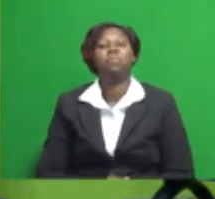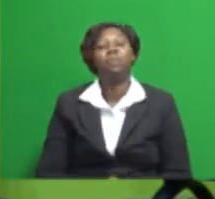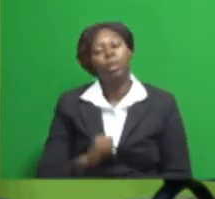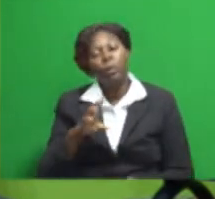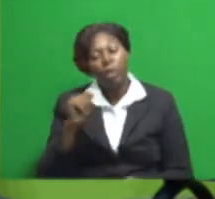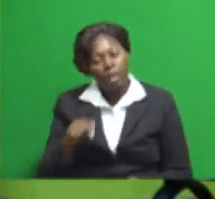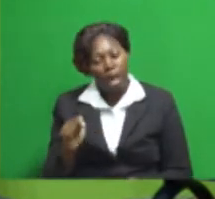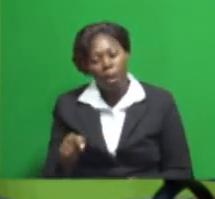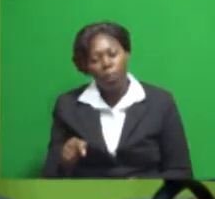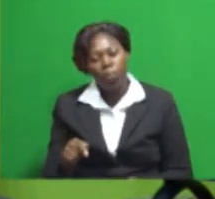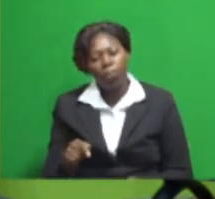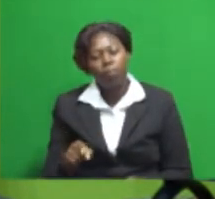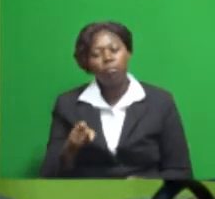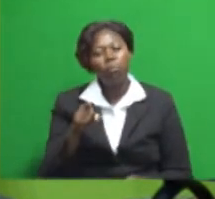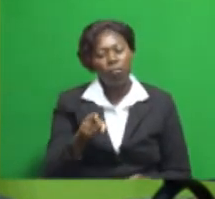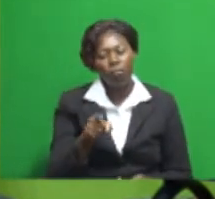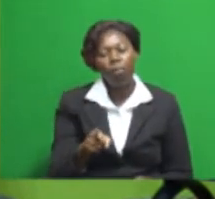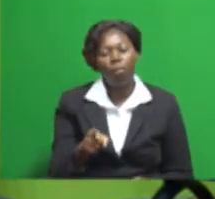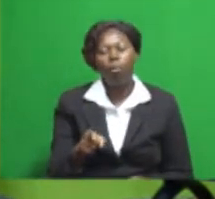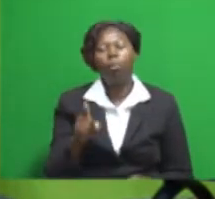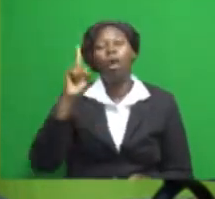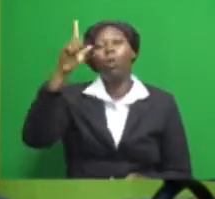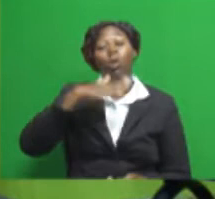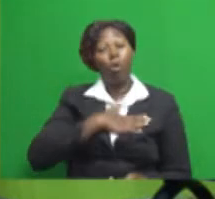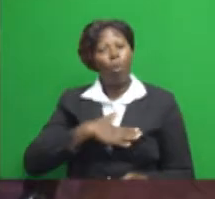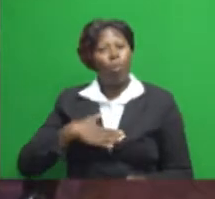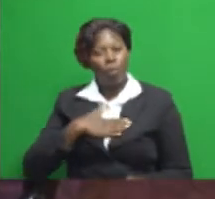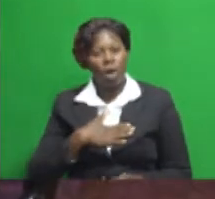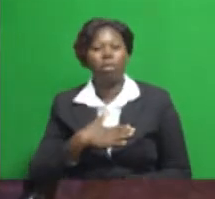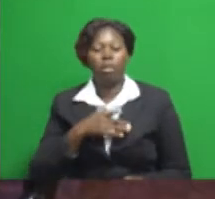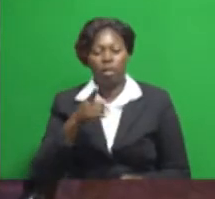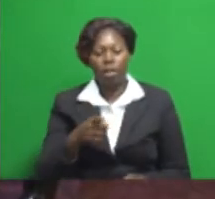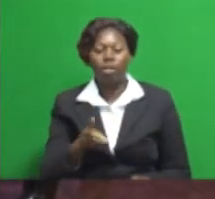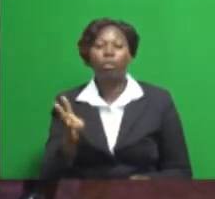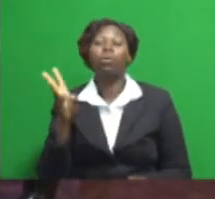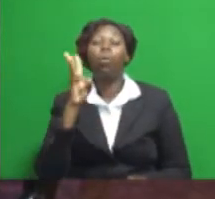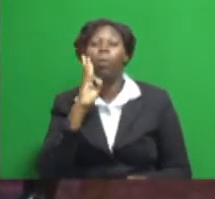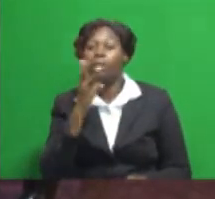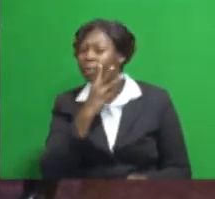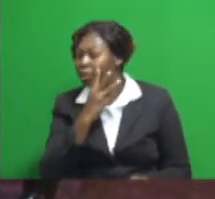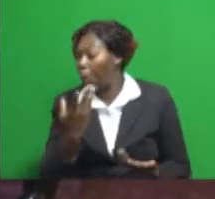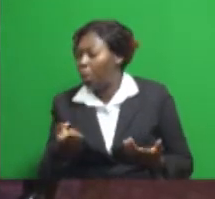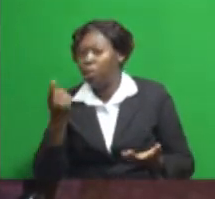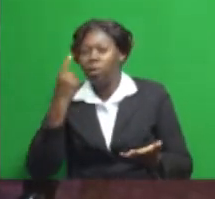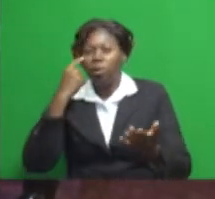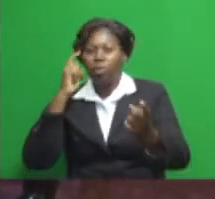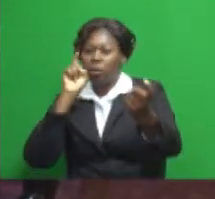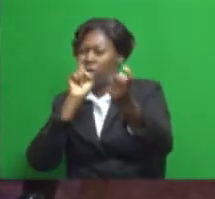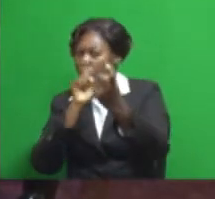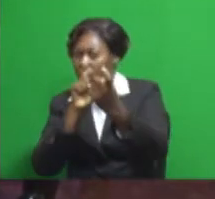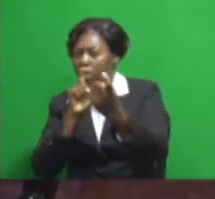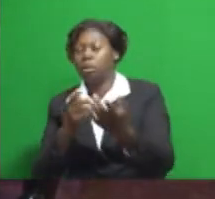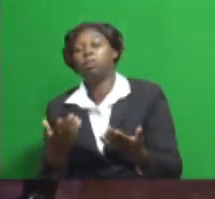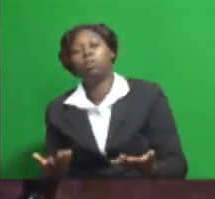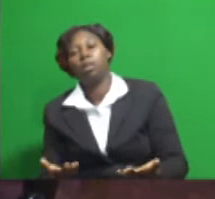masoja kubata vakomana. Because mwari aida kuti mambo witness. Saka akaona kudzikinwa. Saka apa mambo futi haana kukuurayiwa